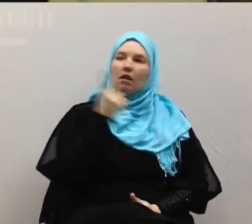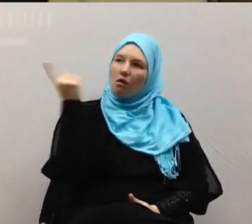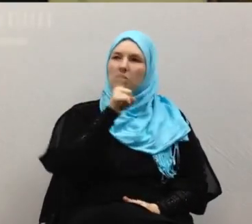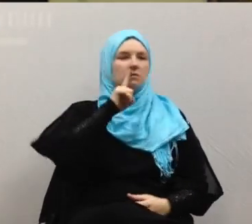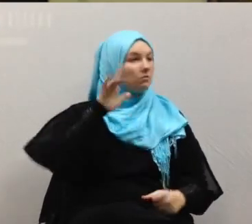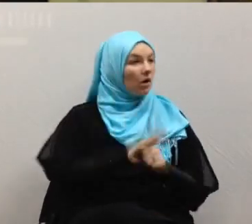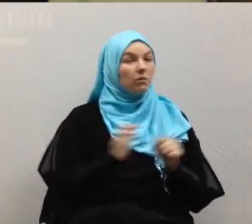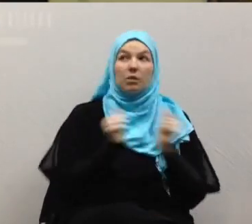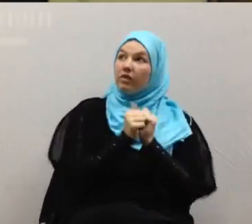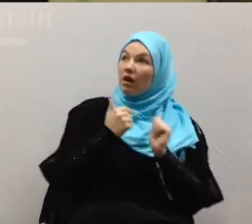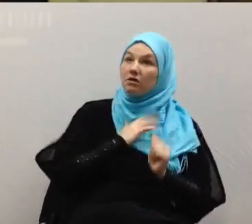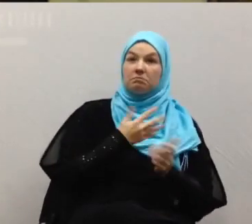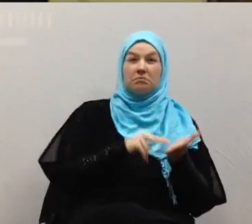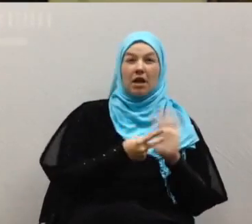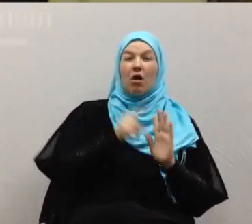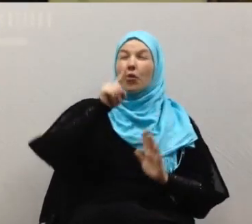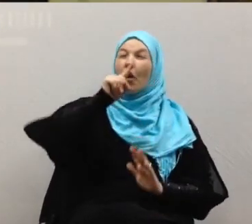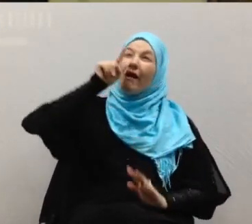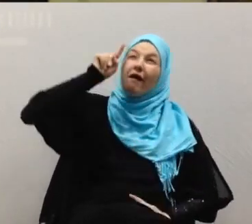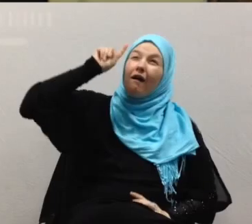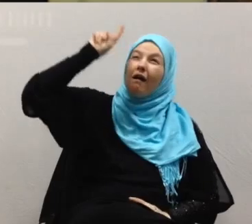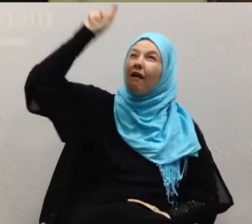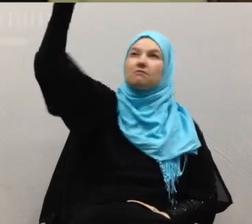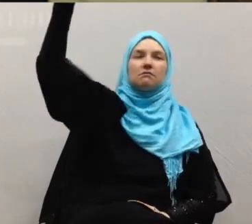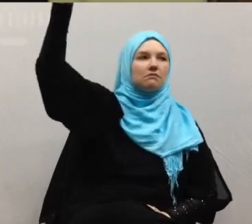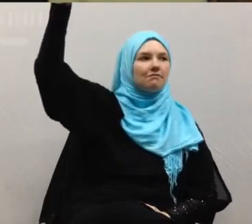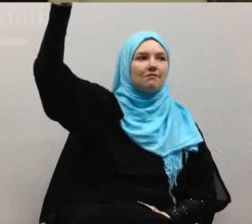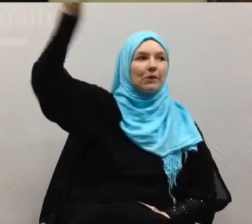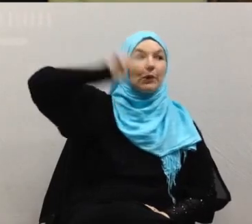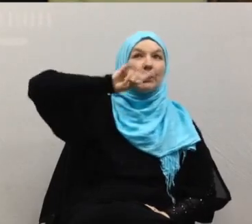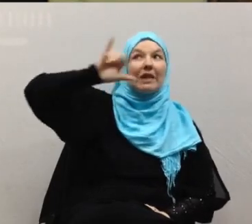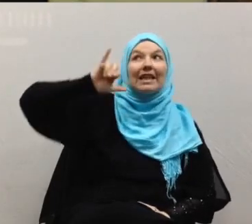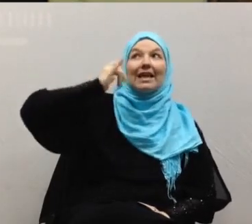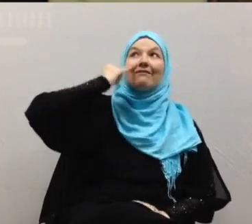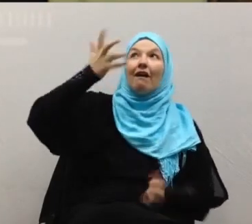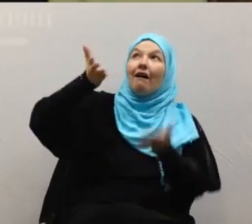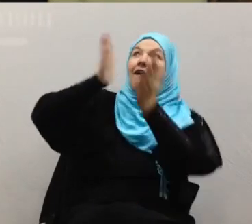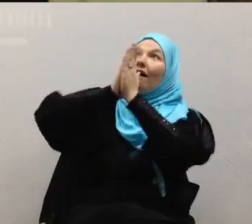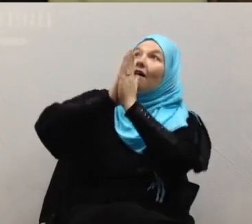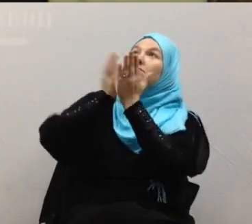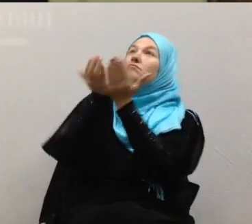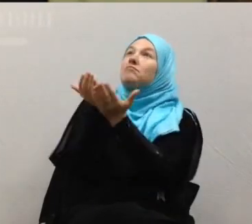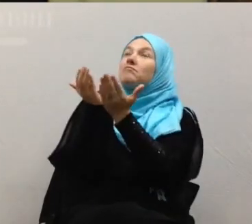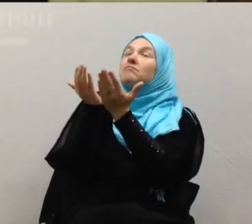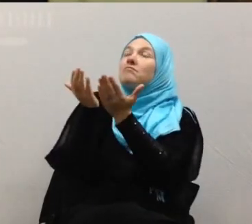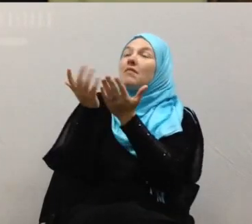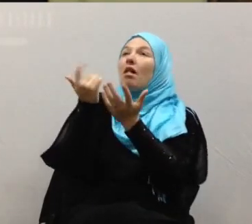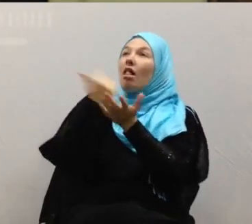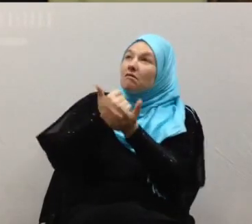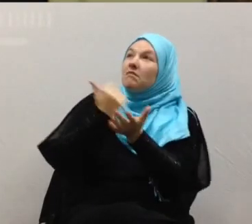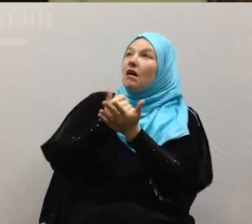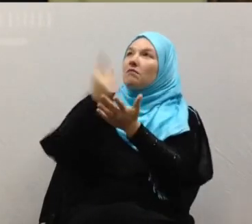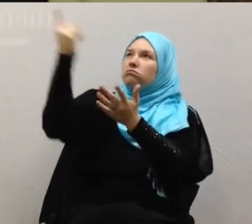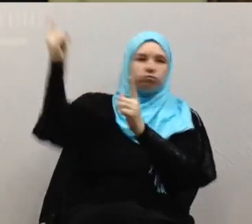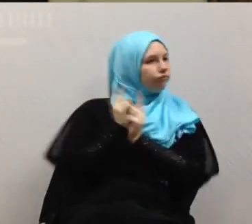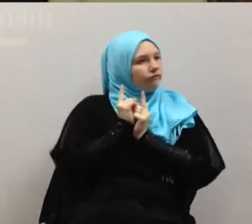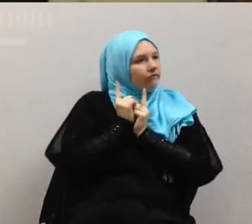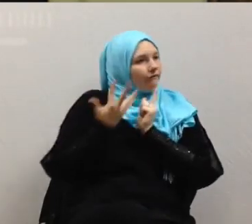مَعَكُمْ لَإِنْ أَقَمْتُمُ الصَّلَاةَ وَآتَيْتُمُ الزَّكَاةَ وَآمَنْتُمْ بِرُسُلِي